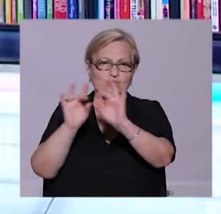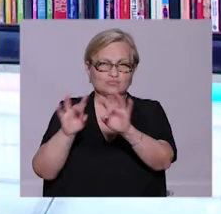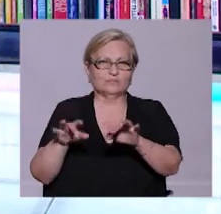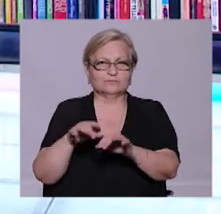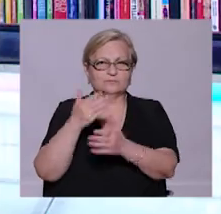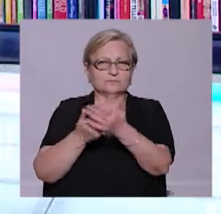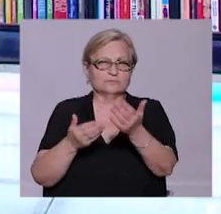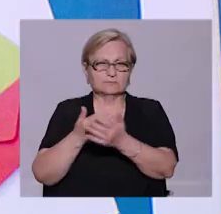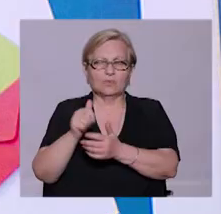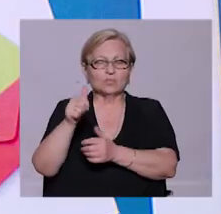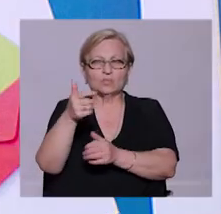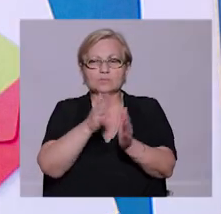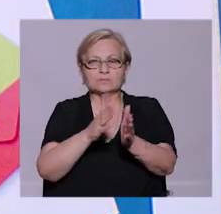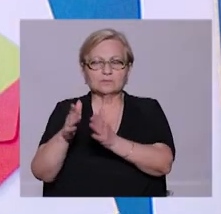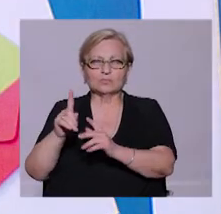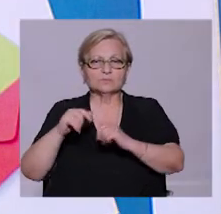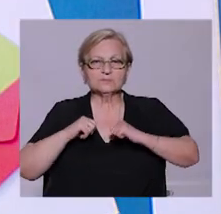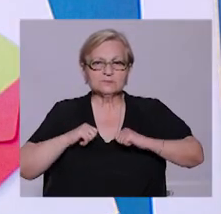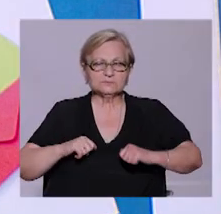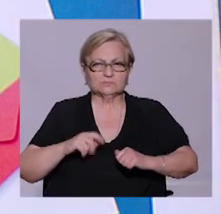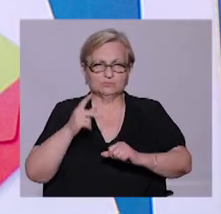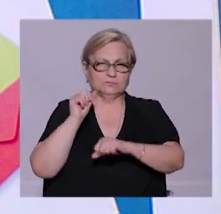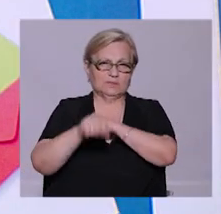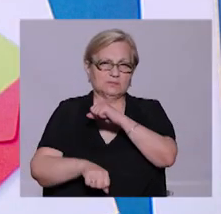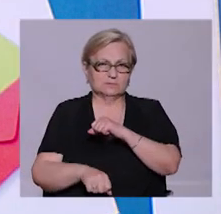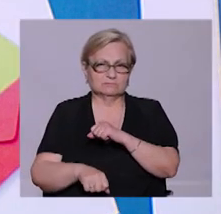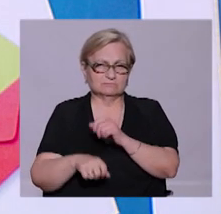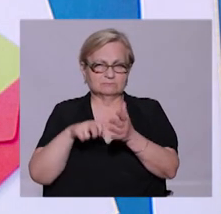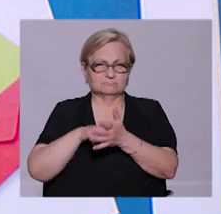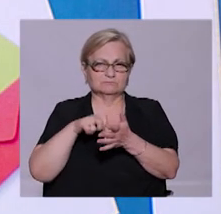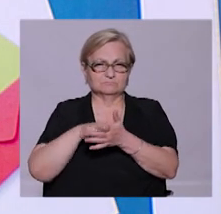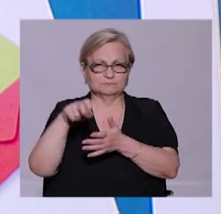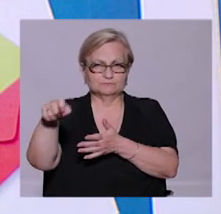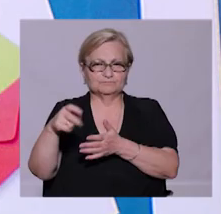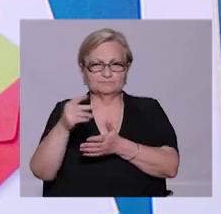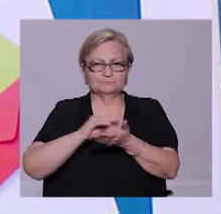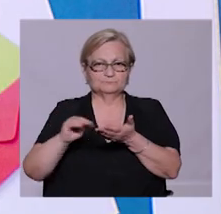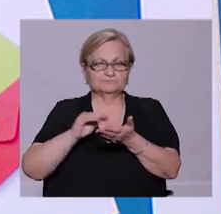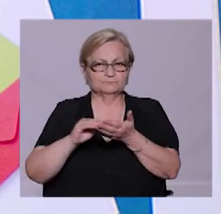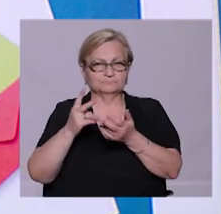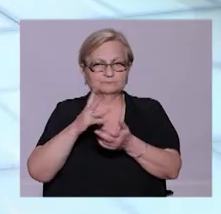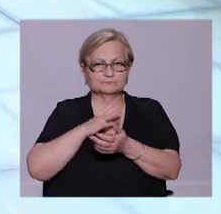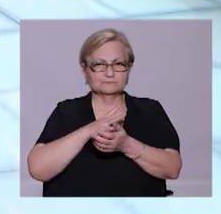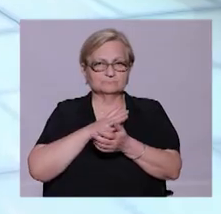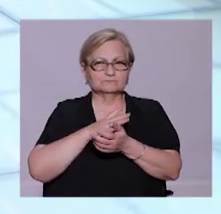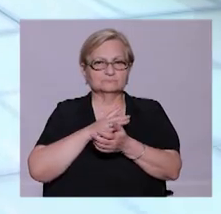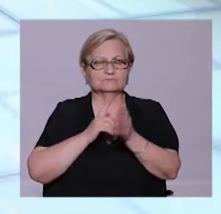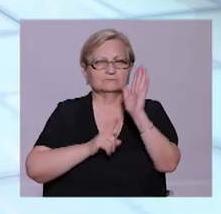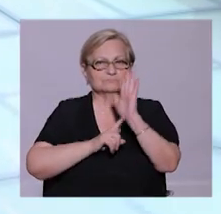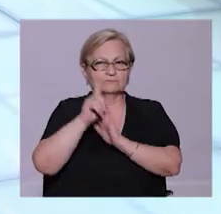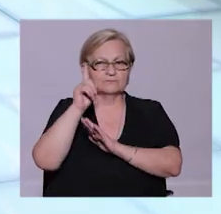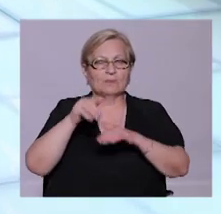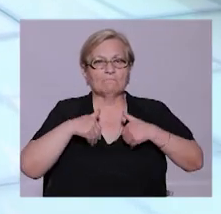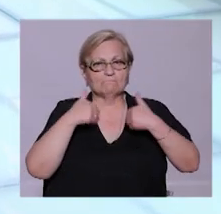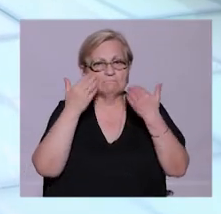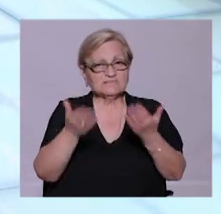უნდა მოქცეულიყო, რომ სიძუნწე დაეძლია. წერილის წერისას თქვენ უნდა გაგეთვალისწინებინათ, დაგეწყოთ იგი